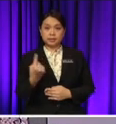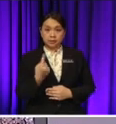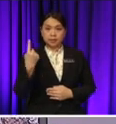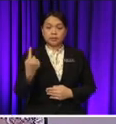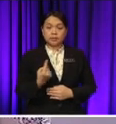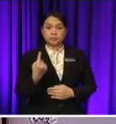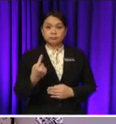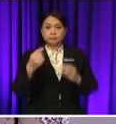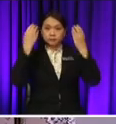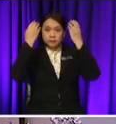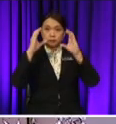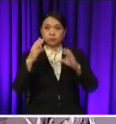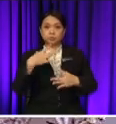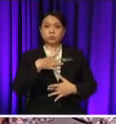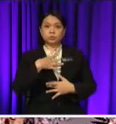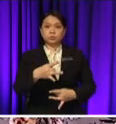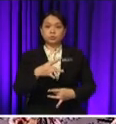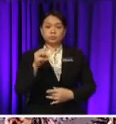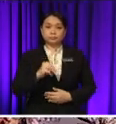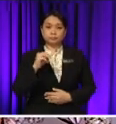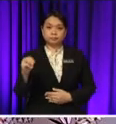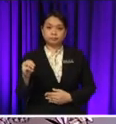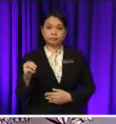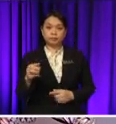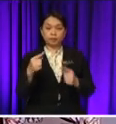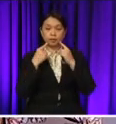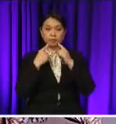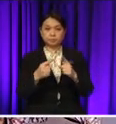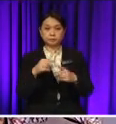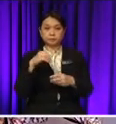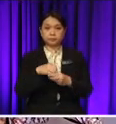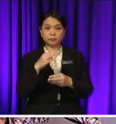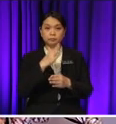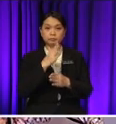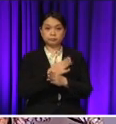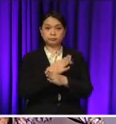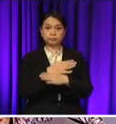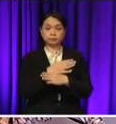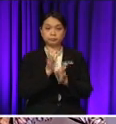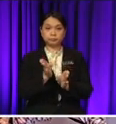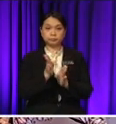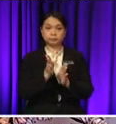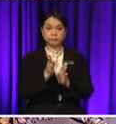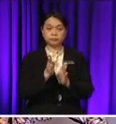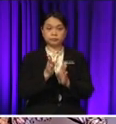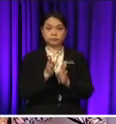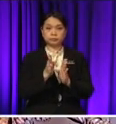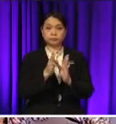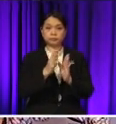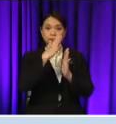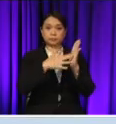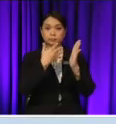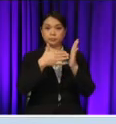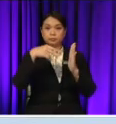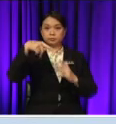suka murid-murid saya menjawab dalam bentuk penyate ini lebih